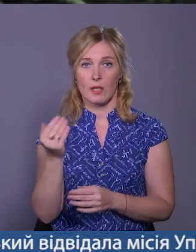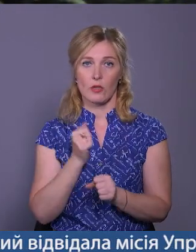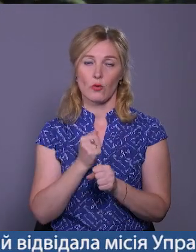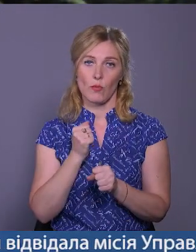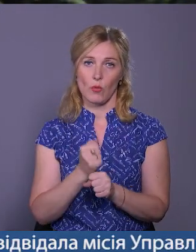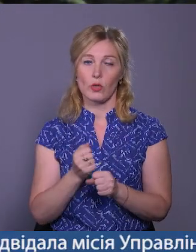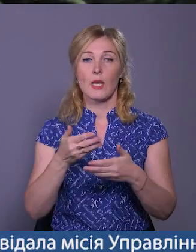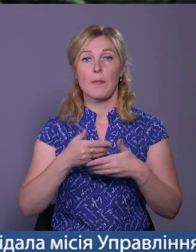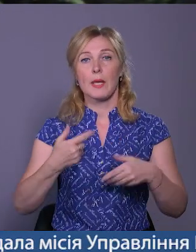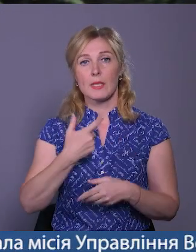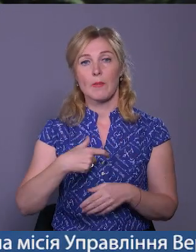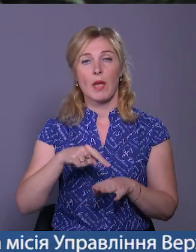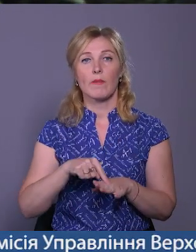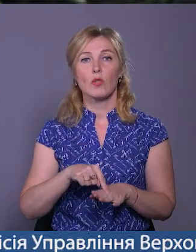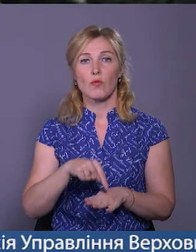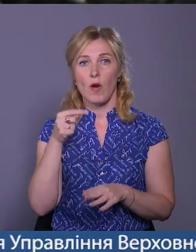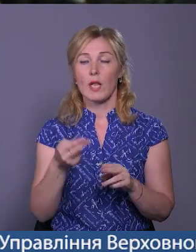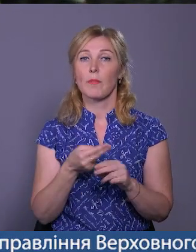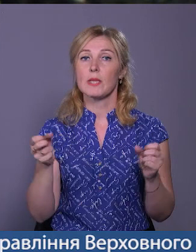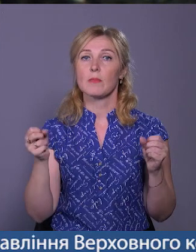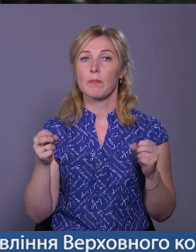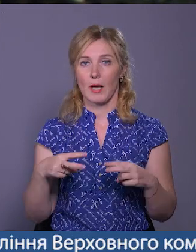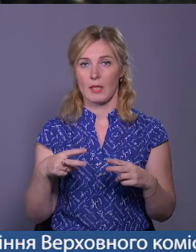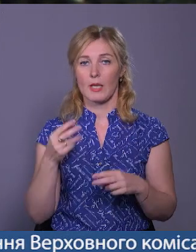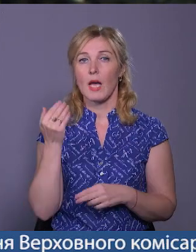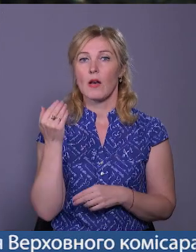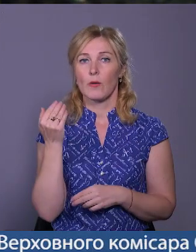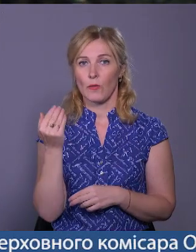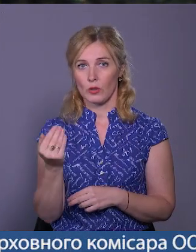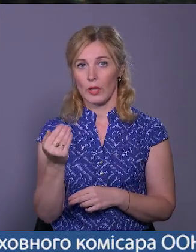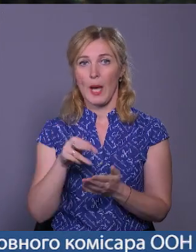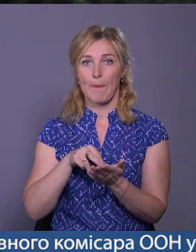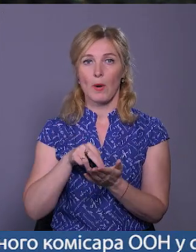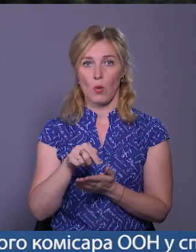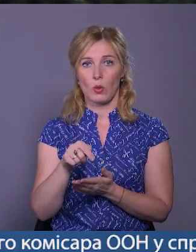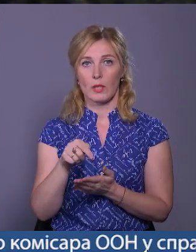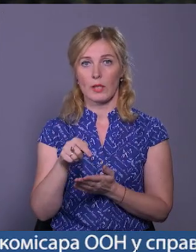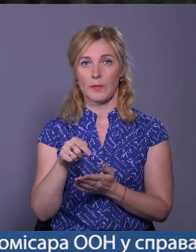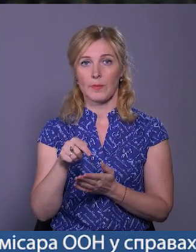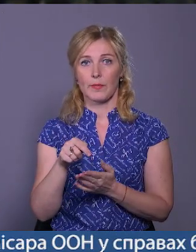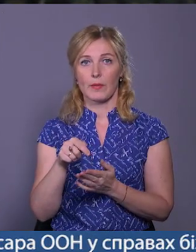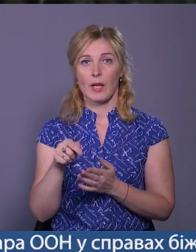ми себе відчували в безпеці вони проходили середовище